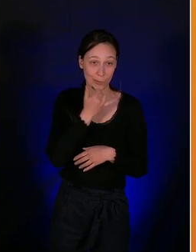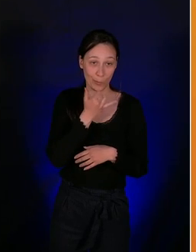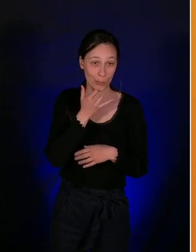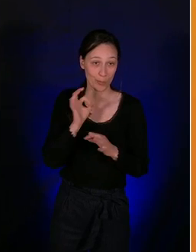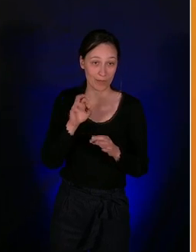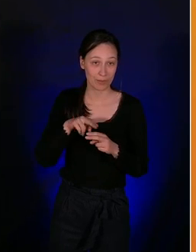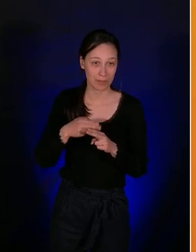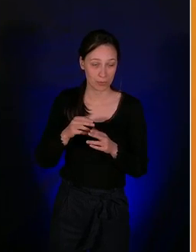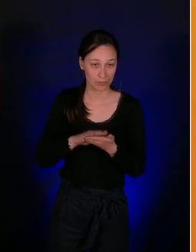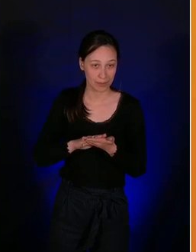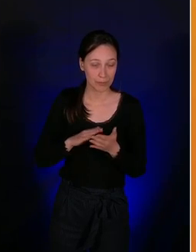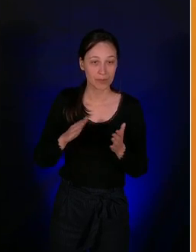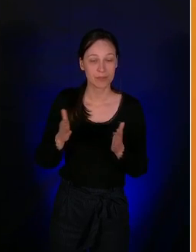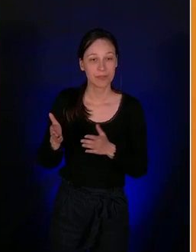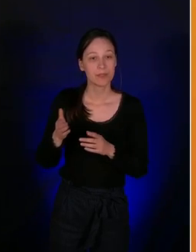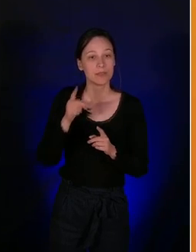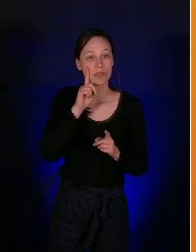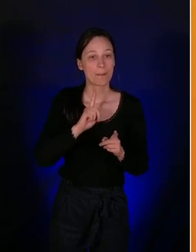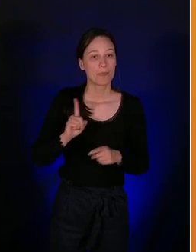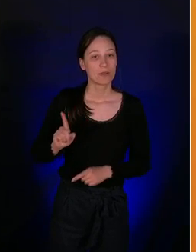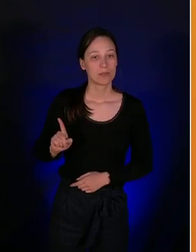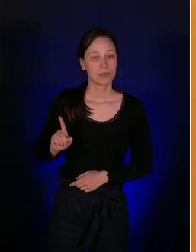Géraldine, à toi la parole.